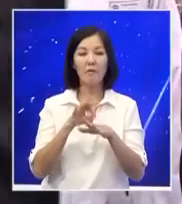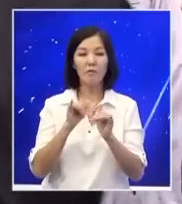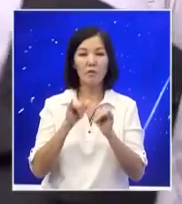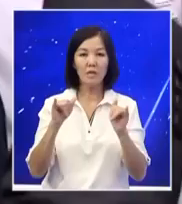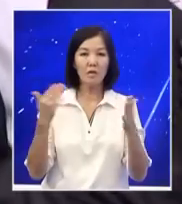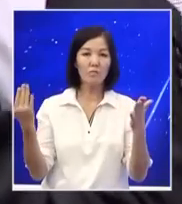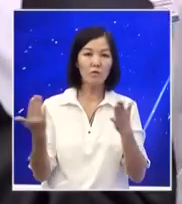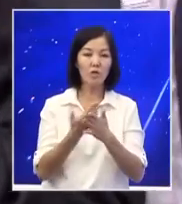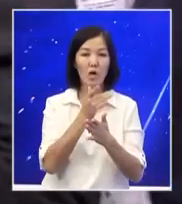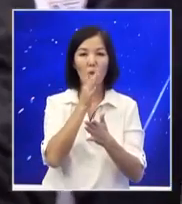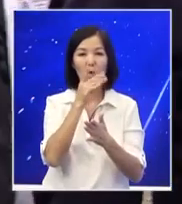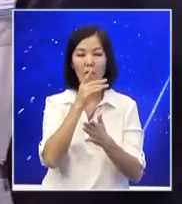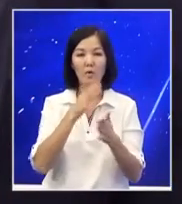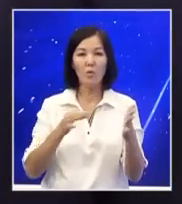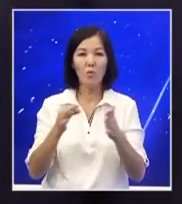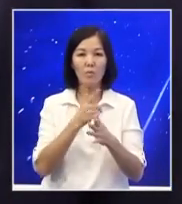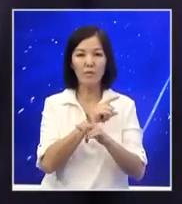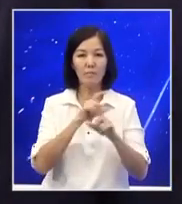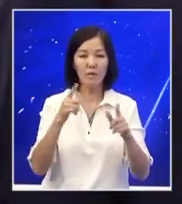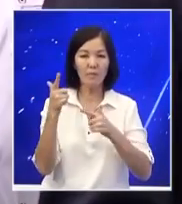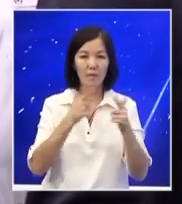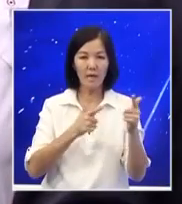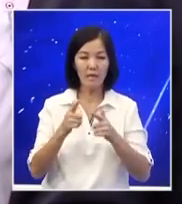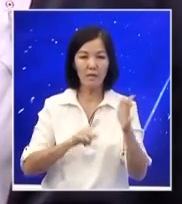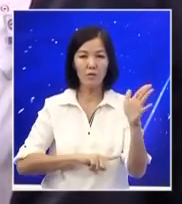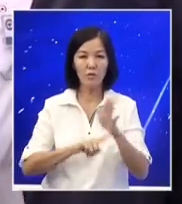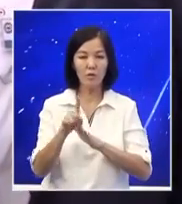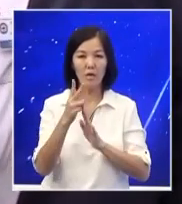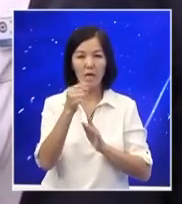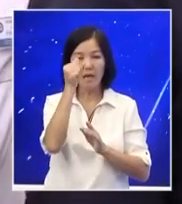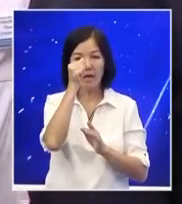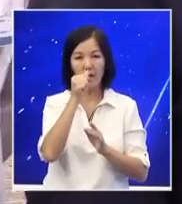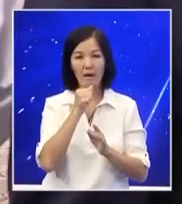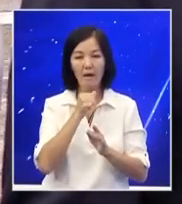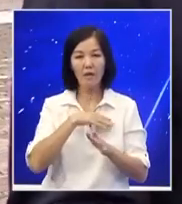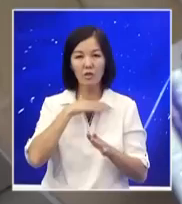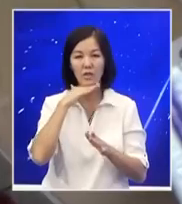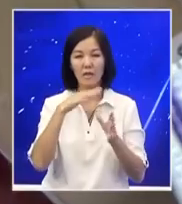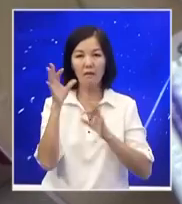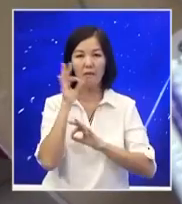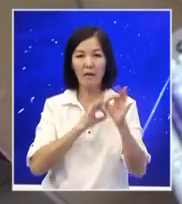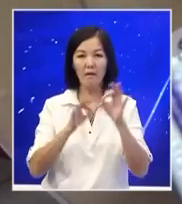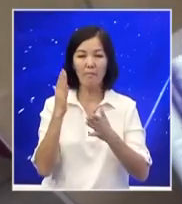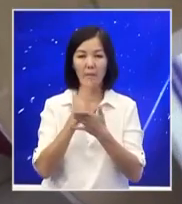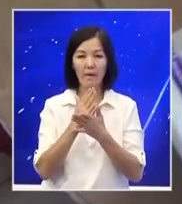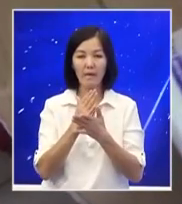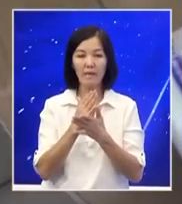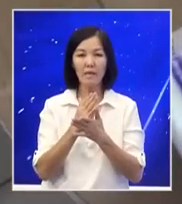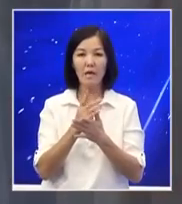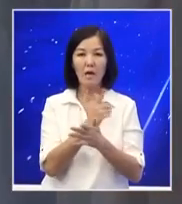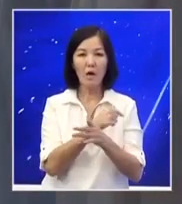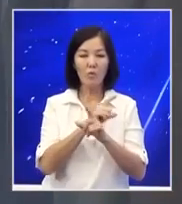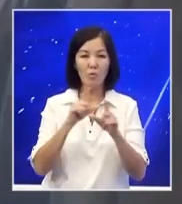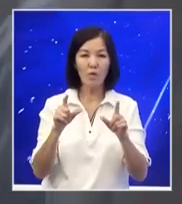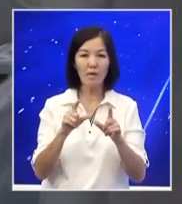жаңа кезеңіне облыс мекемелері қызу дайындық үстінде. Екі айға жетерлік дәрі-дәрмектің қажетті қоры жинақталды. Ауруханаларды